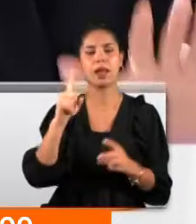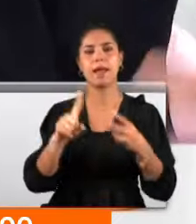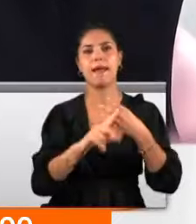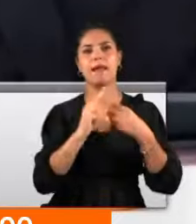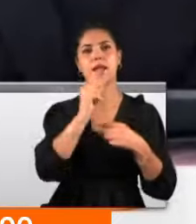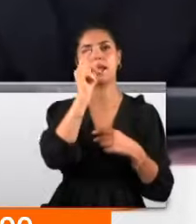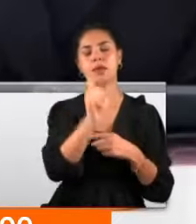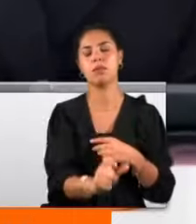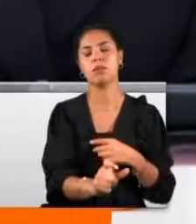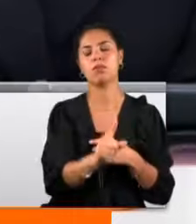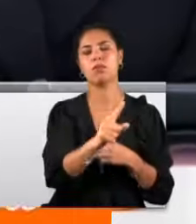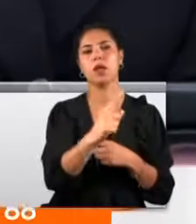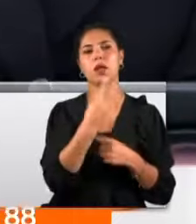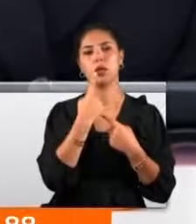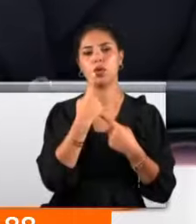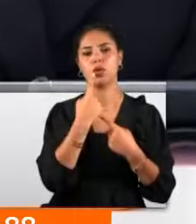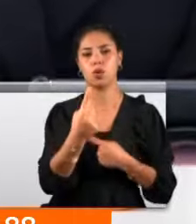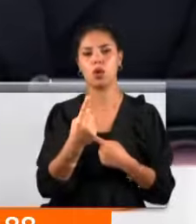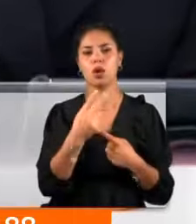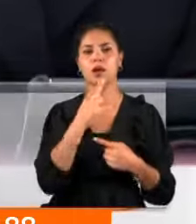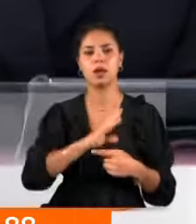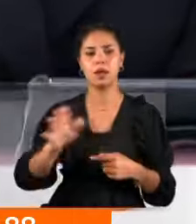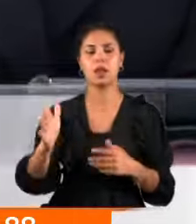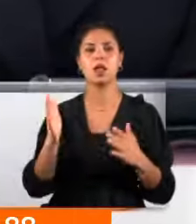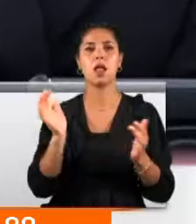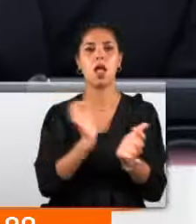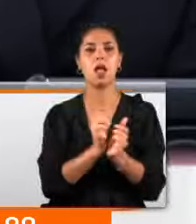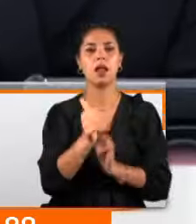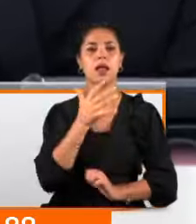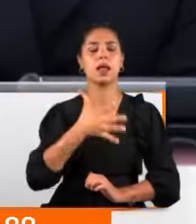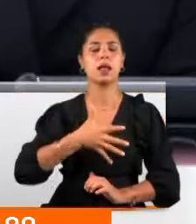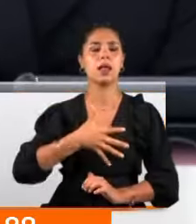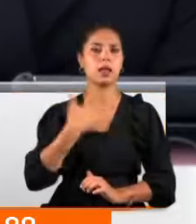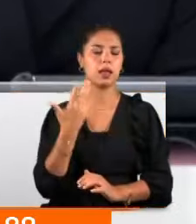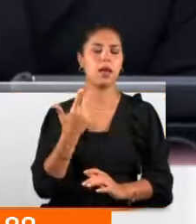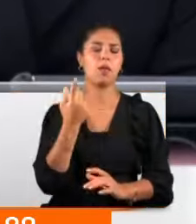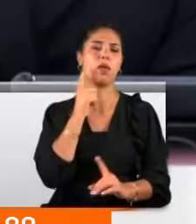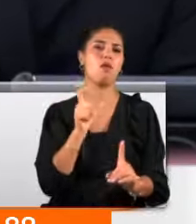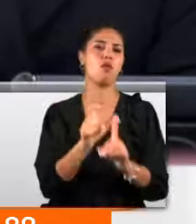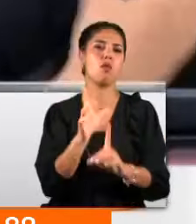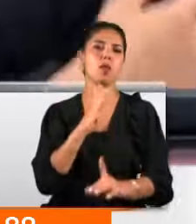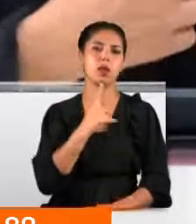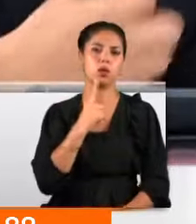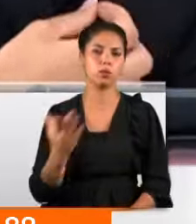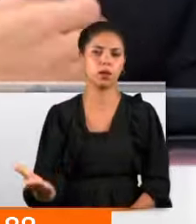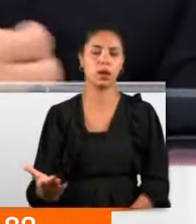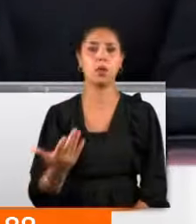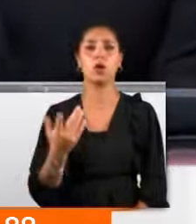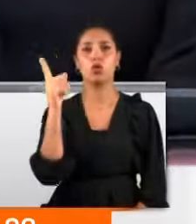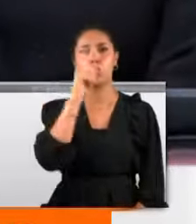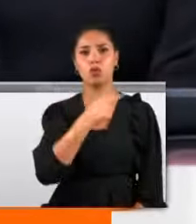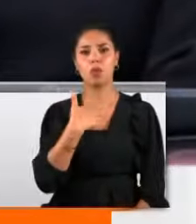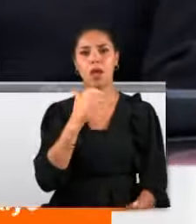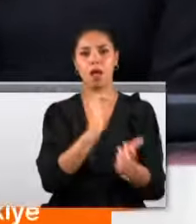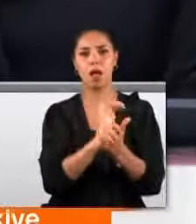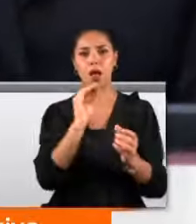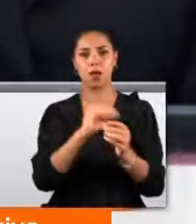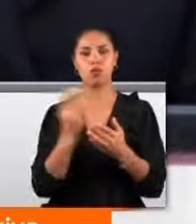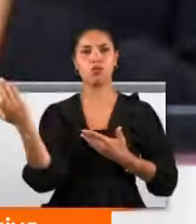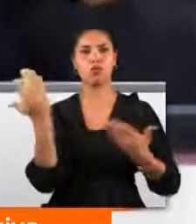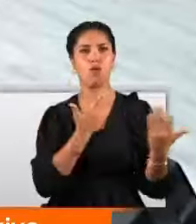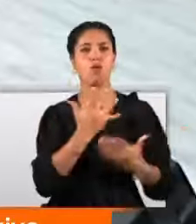Erol verdi. Kızınız ailesine geri dönmek istemiyor. Devlet korumasında olmak istiyorum. Demiş. Haydi. Çünkü ben aile içerisinde